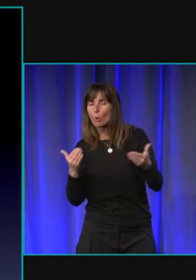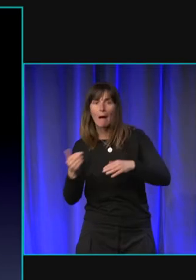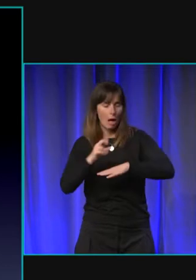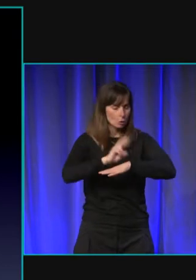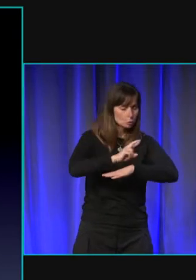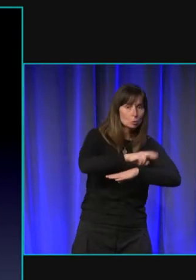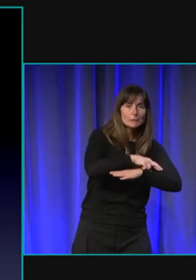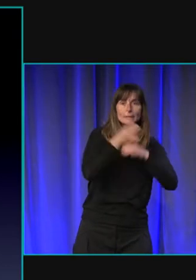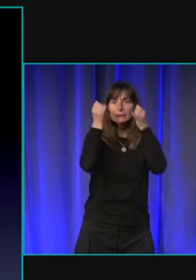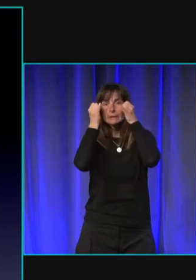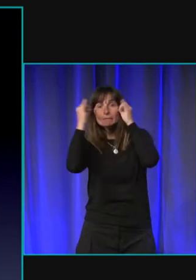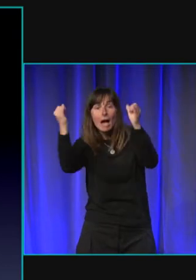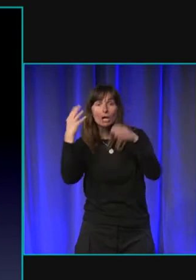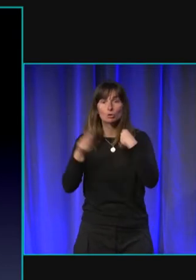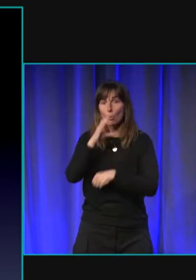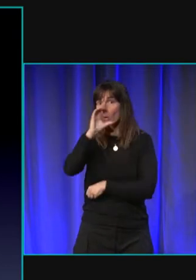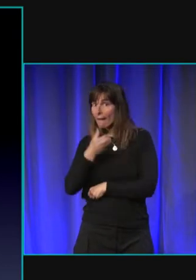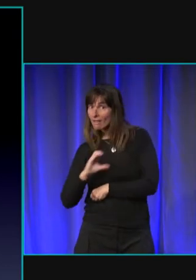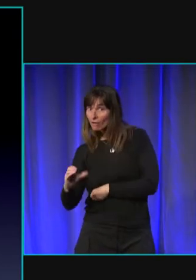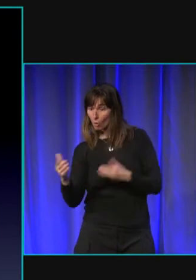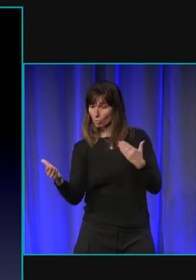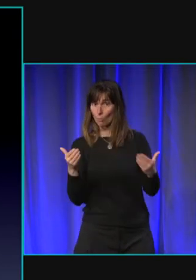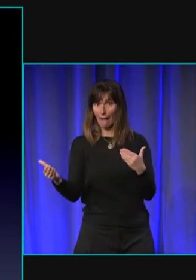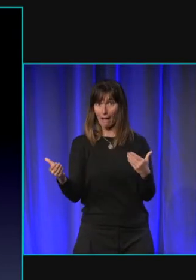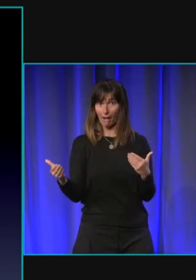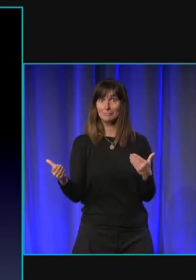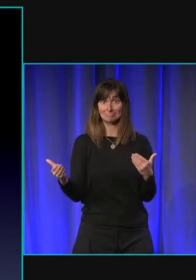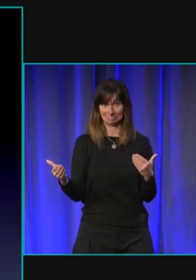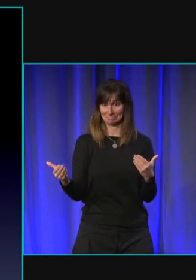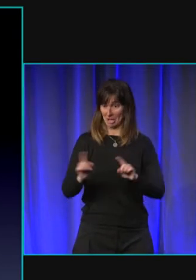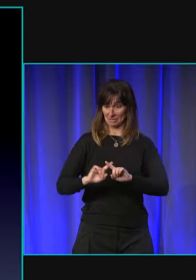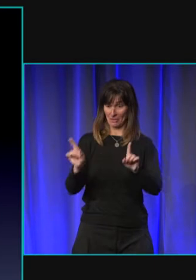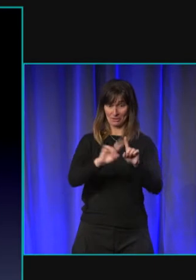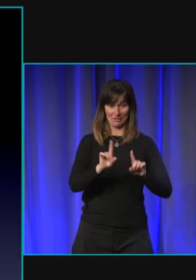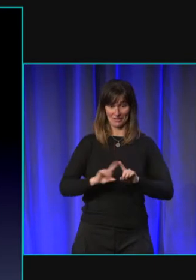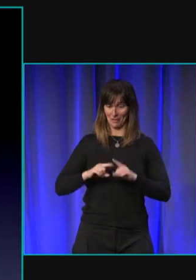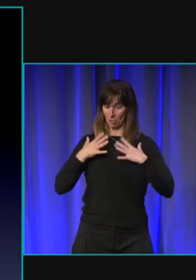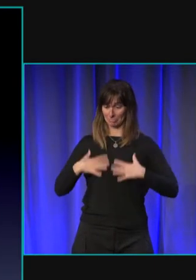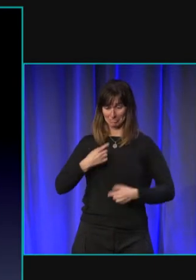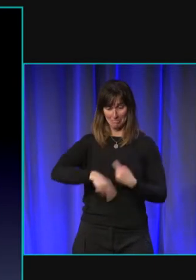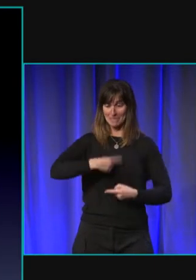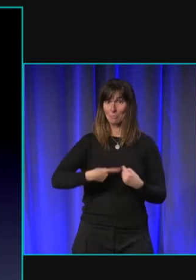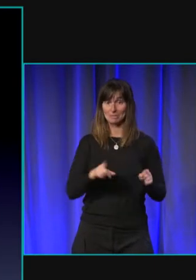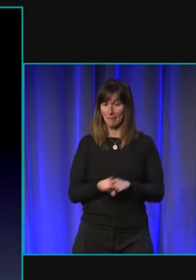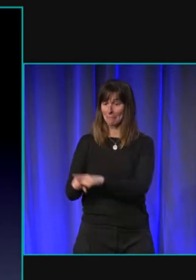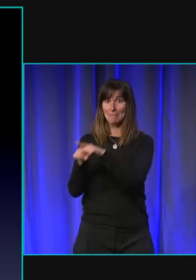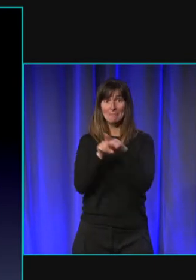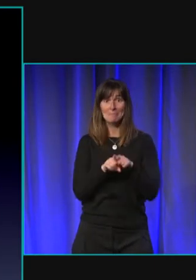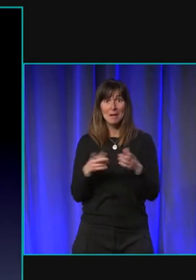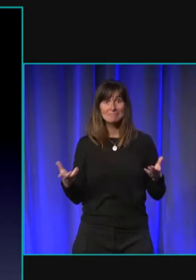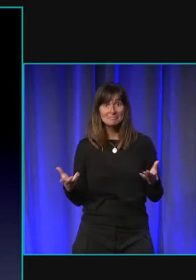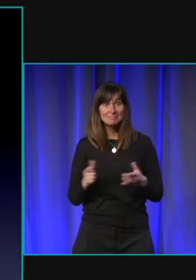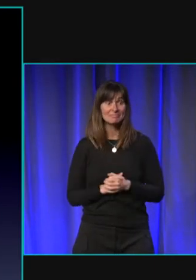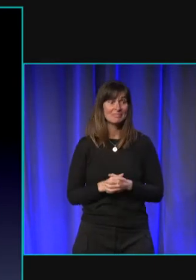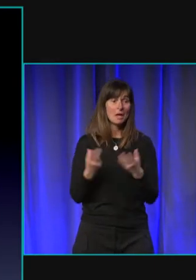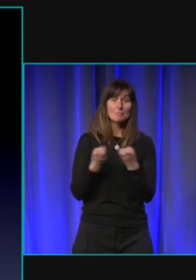une vache ou à un éléphant, hein, vous avez des différences aussi au niveau métabolique. Et on se rend compte que dans le modèle animal, vous avez,